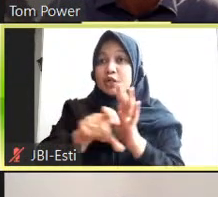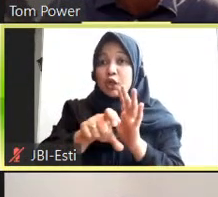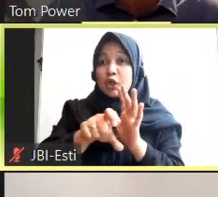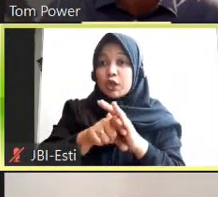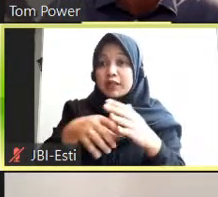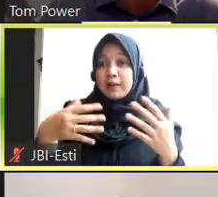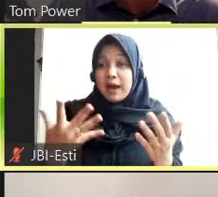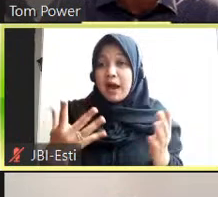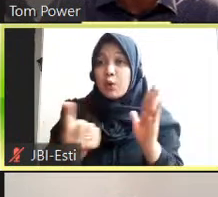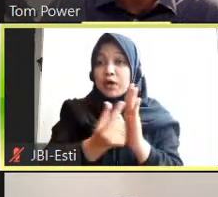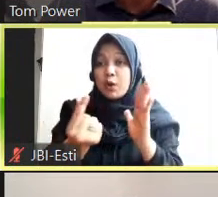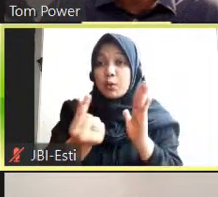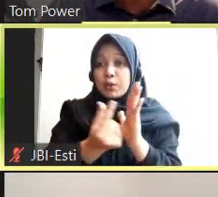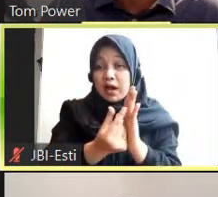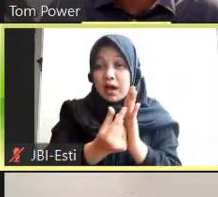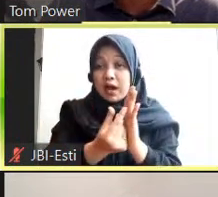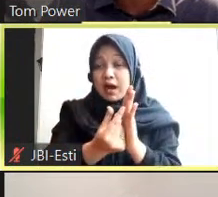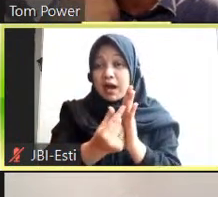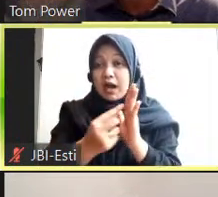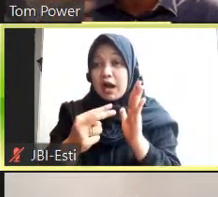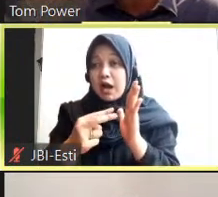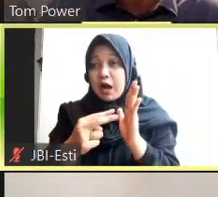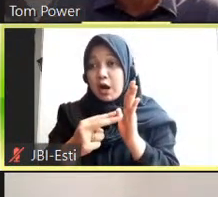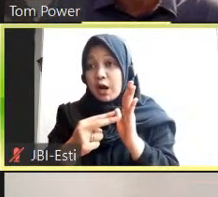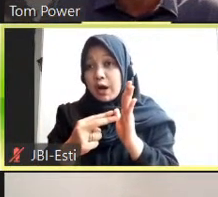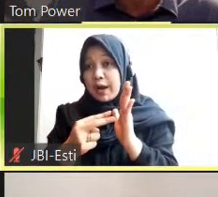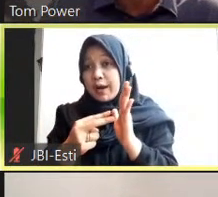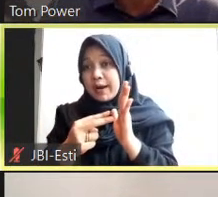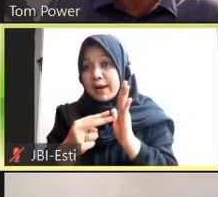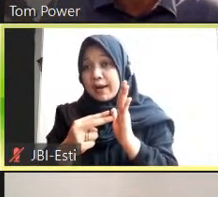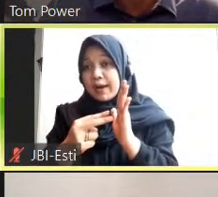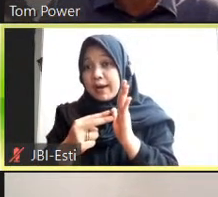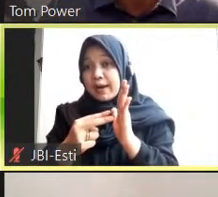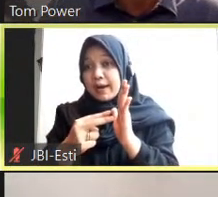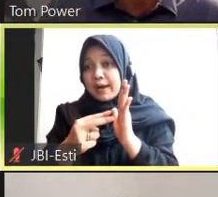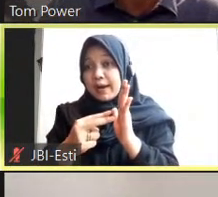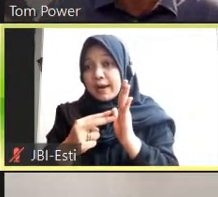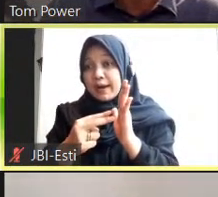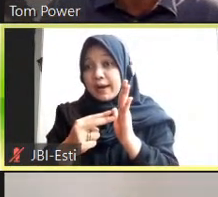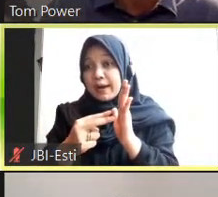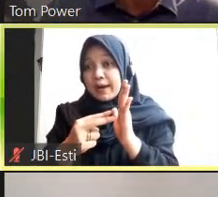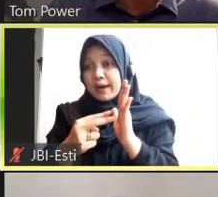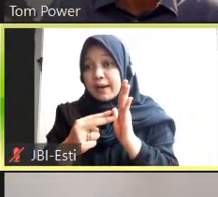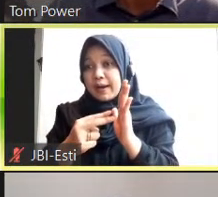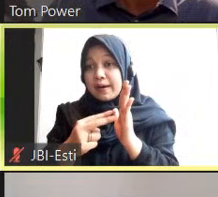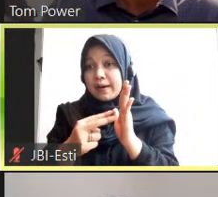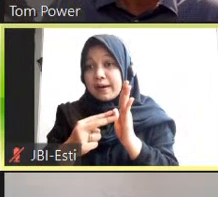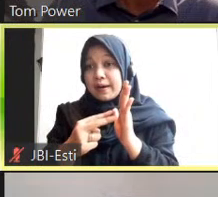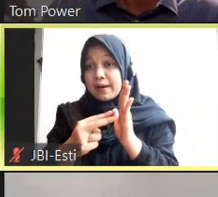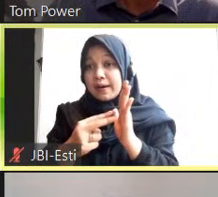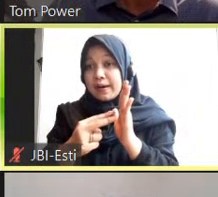Undang-Undang MK yang baru disahkan dan kita harus menunggu dampaknya ke depan.